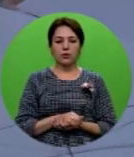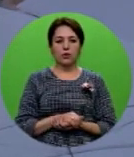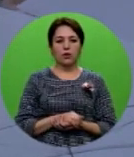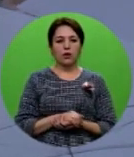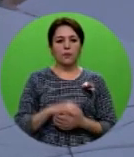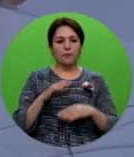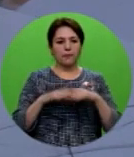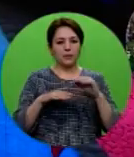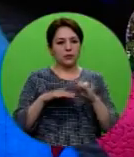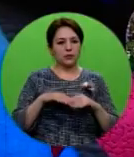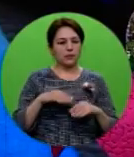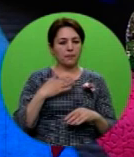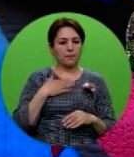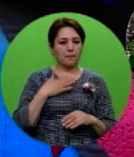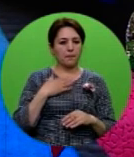Практически моя